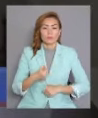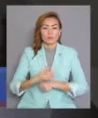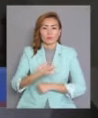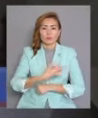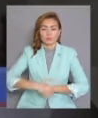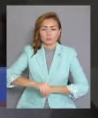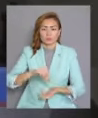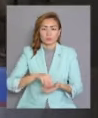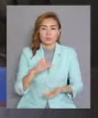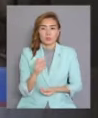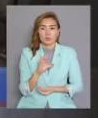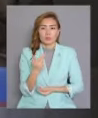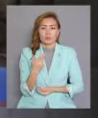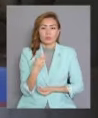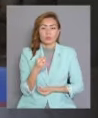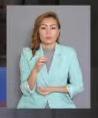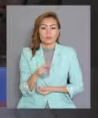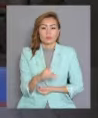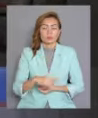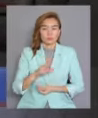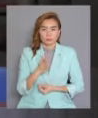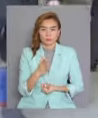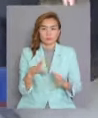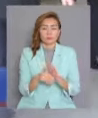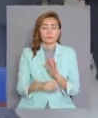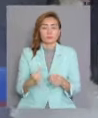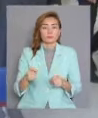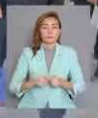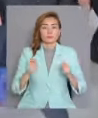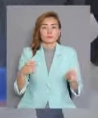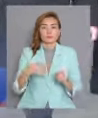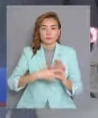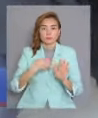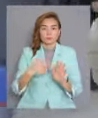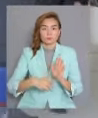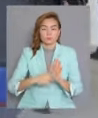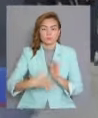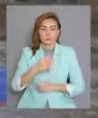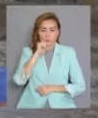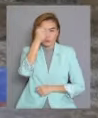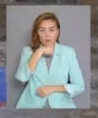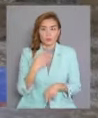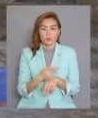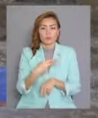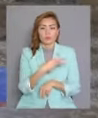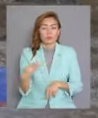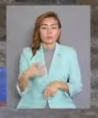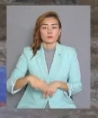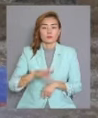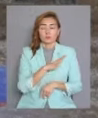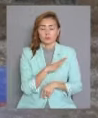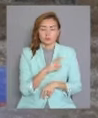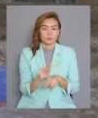региона посетил Ташшагильскую врачебную амбулаторию. Сданное в эксплуатацию в 1985 году, двухэтажное здание